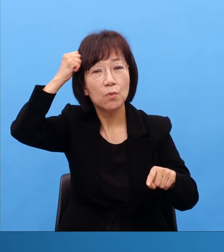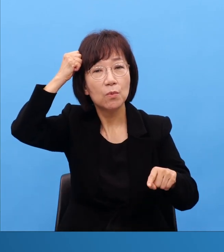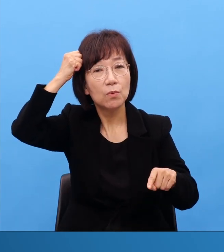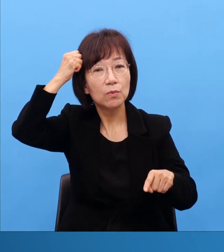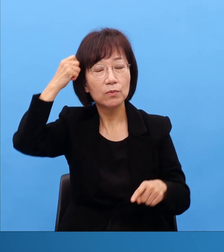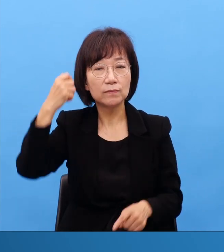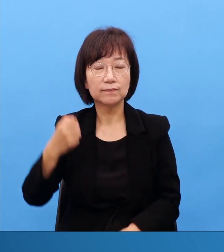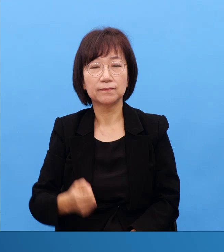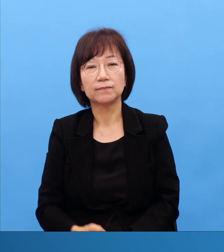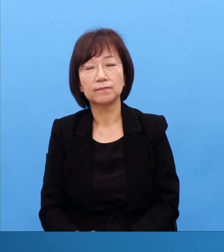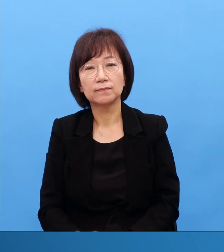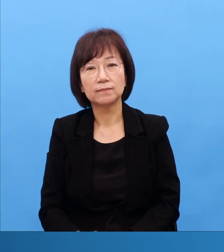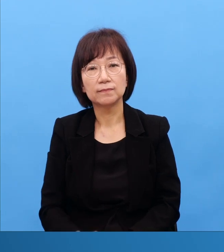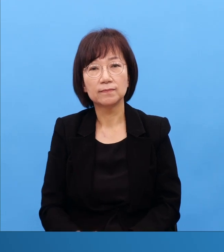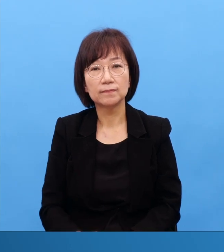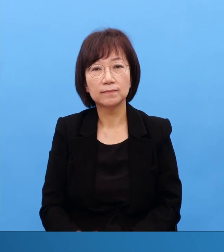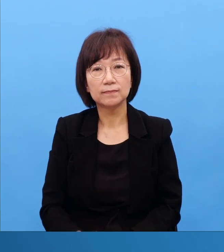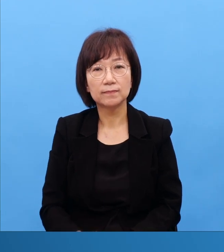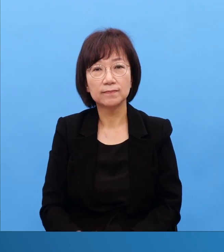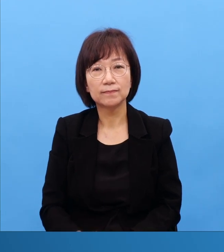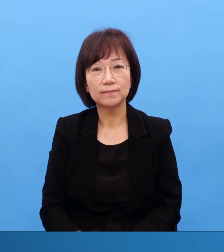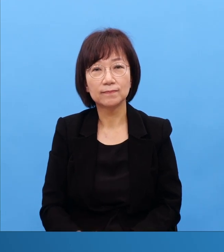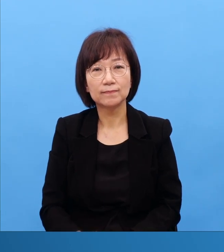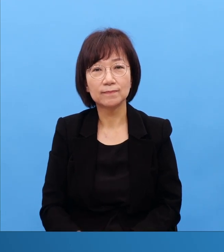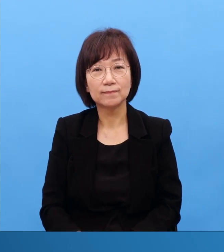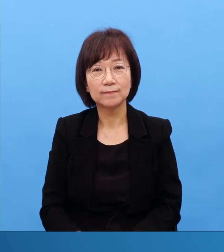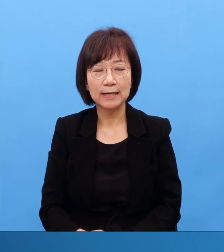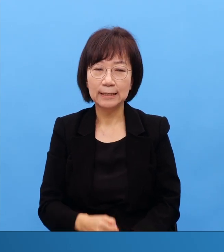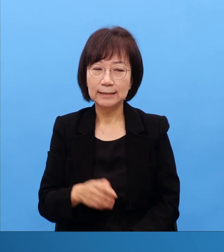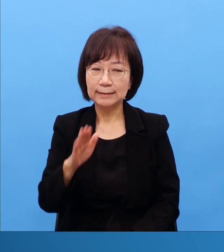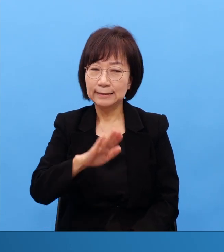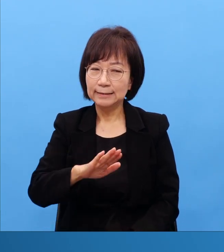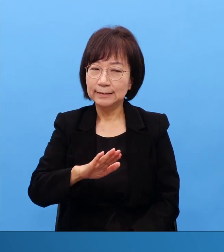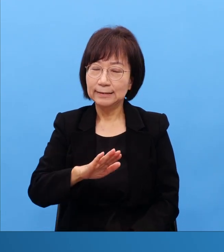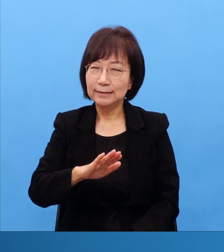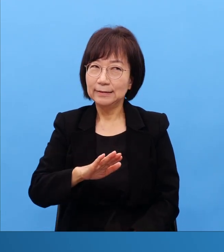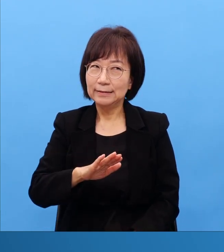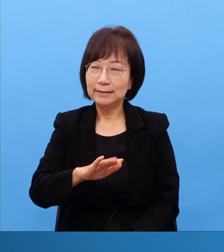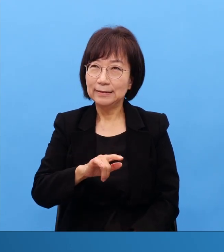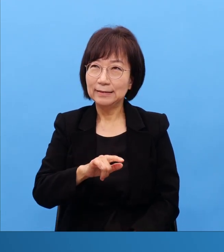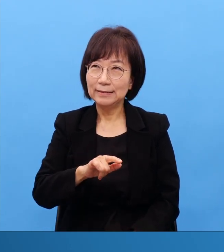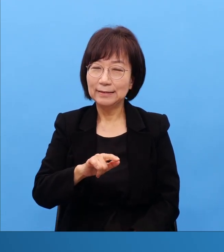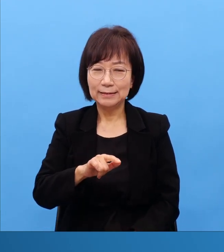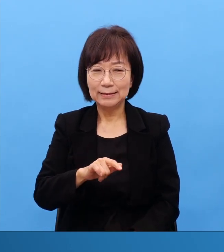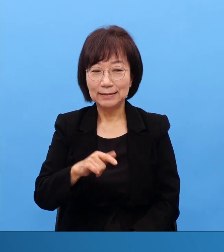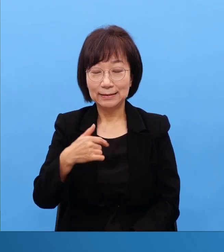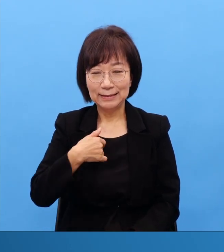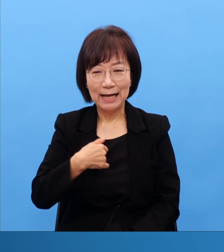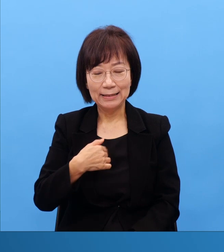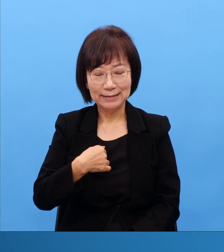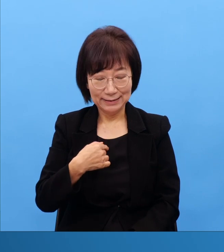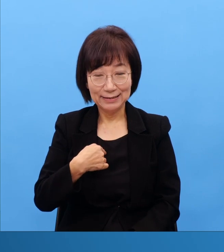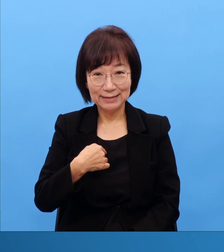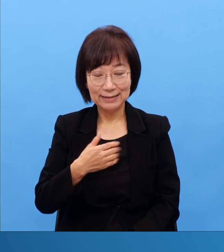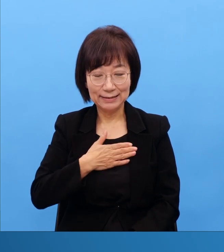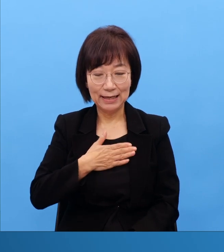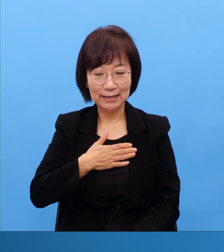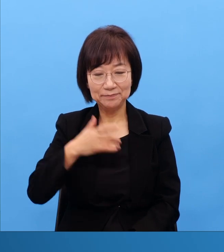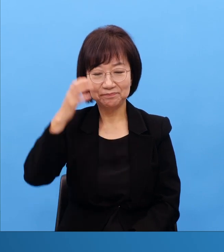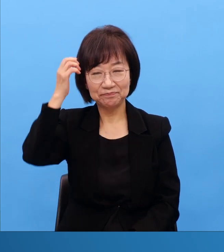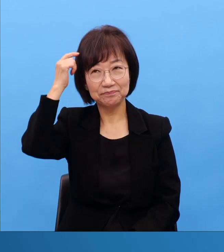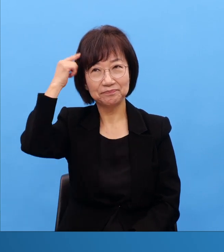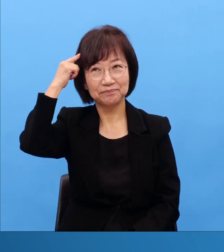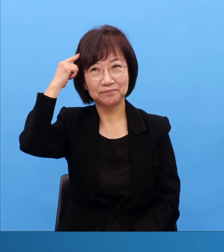in his heart? 그건 물어봐야 알겠죠. 그러나 저는 남은 게 있어요. We should ask him to find out his opinion, but there's something that remains most for me.